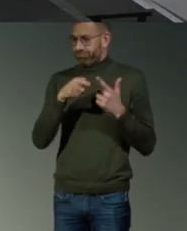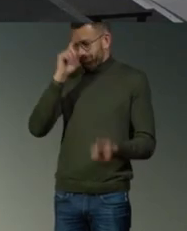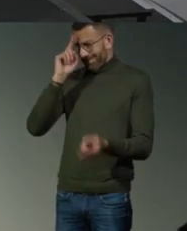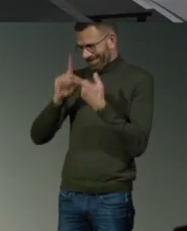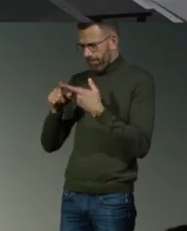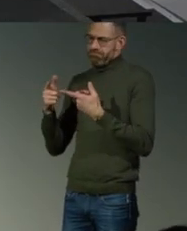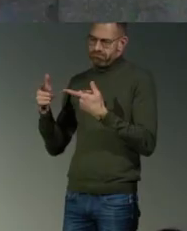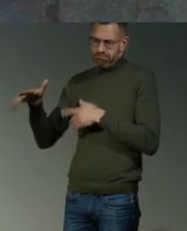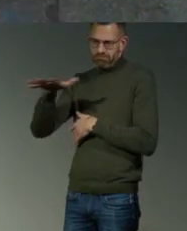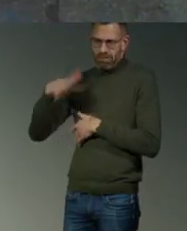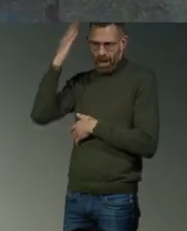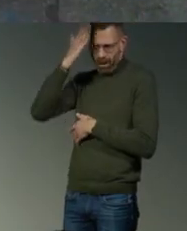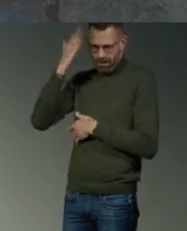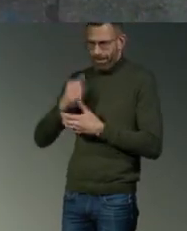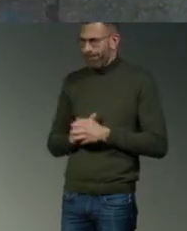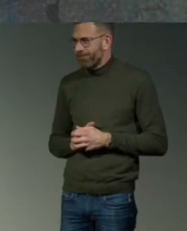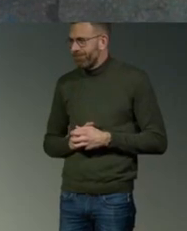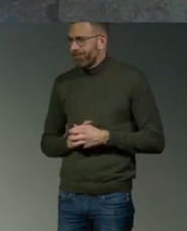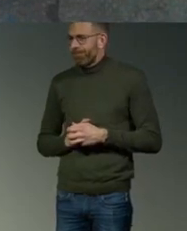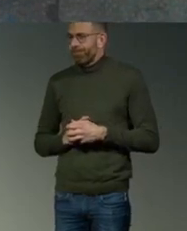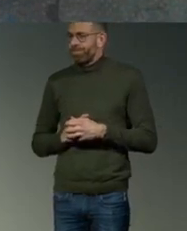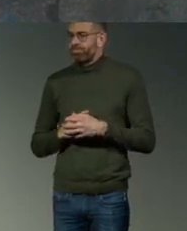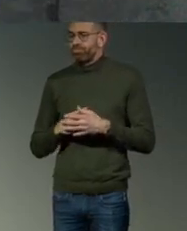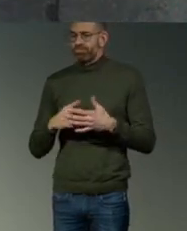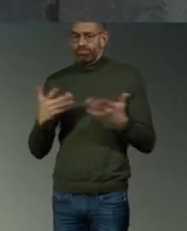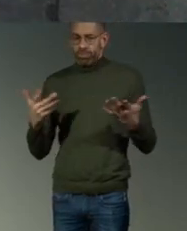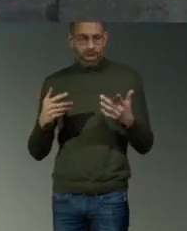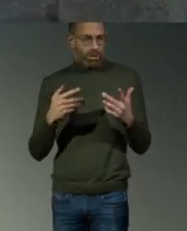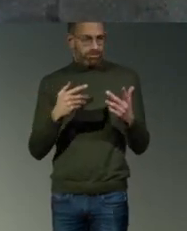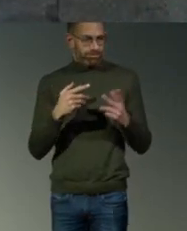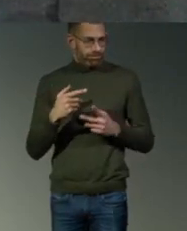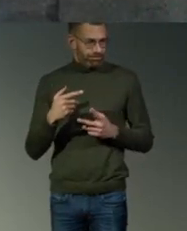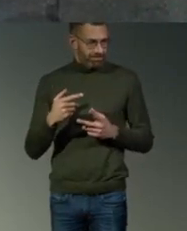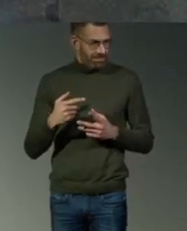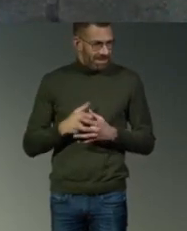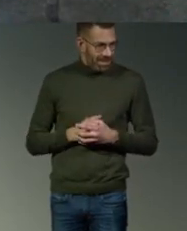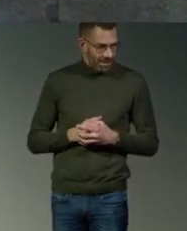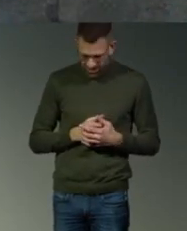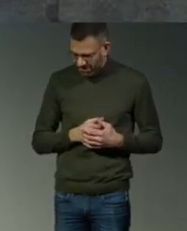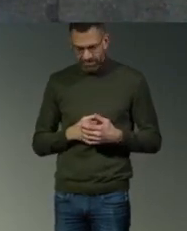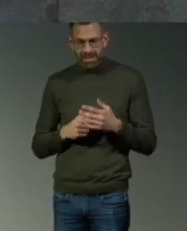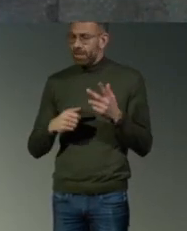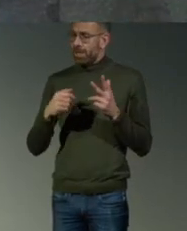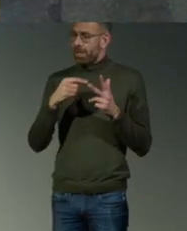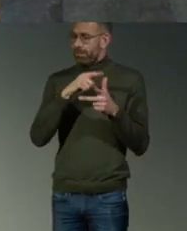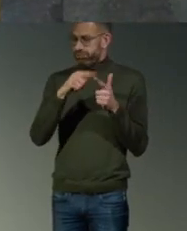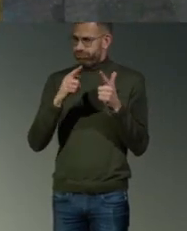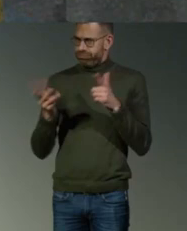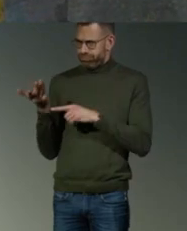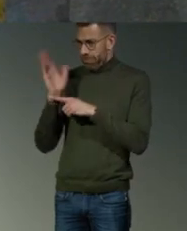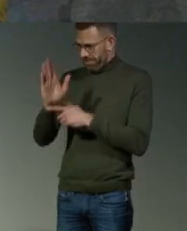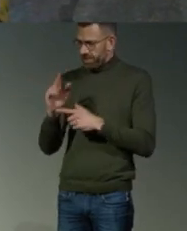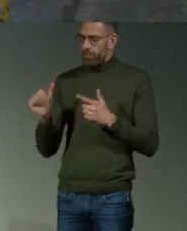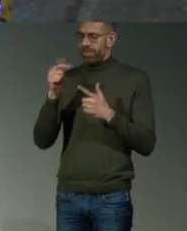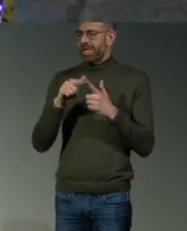aux chasseurs ». Je me permets de présenter nos deux invités par ordre alphabétique.